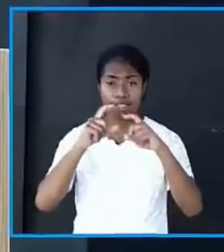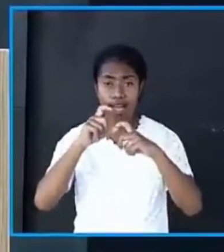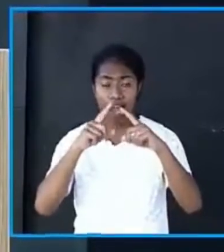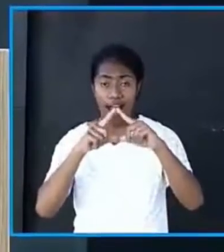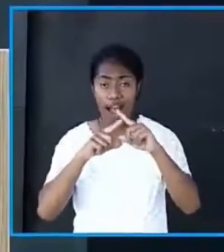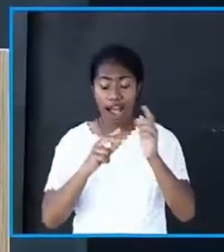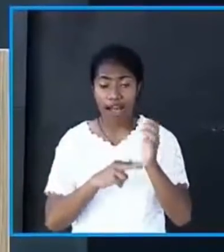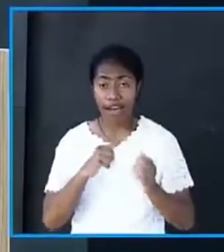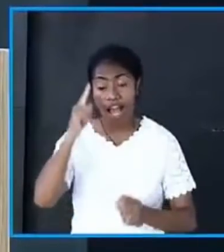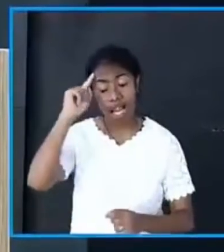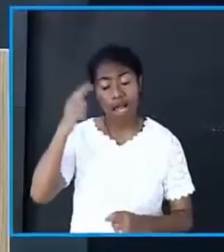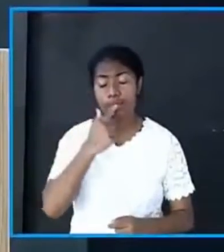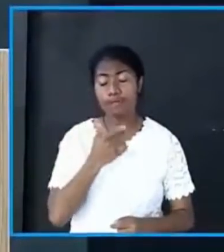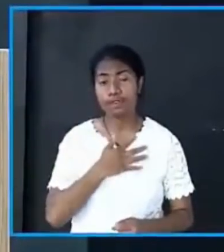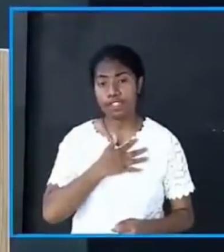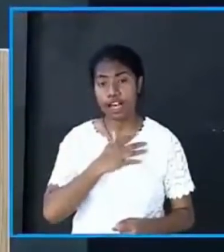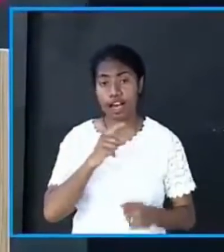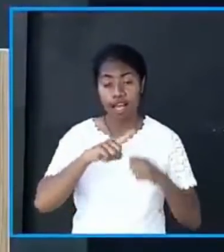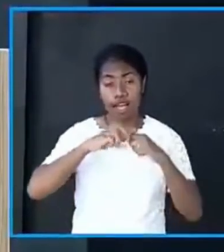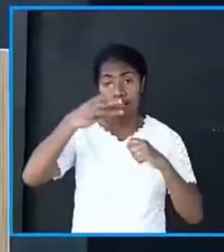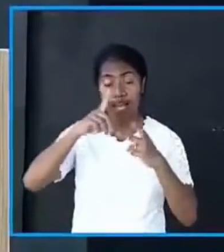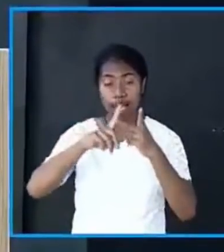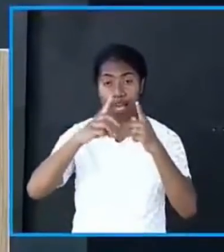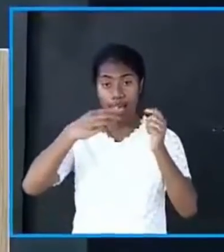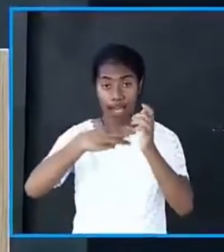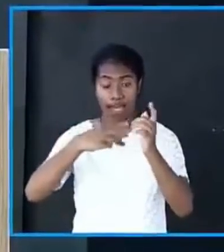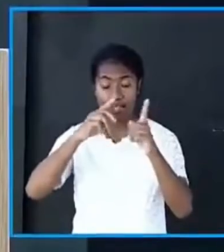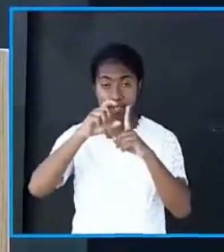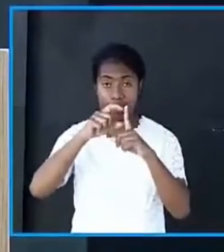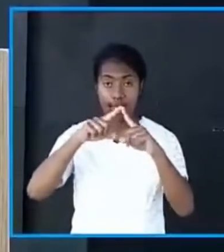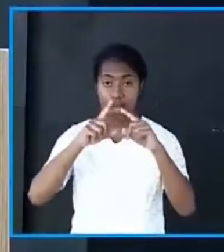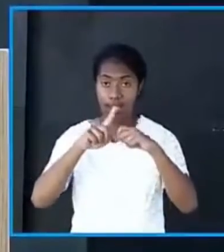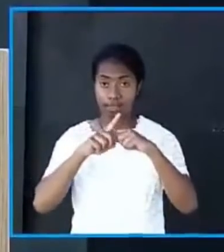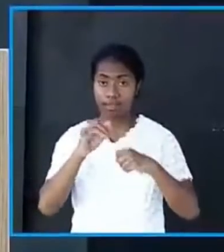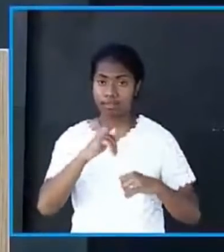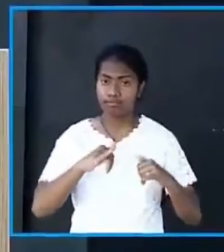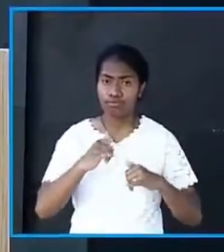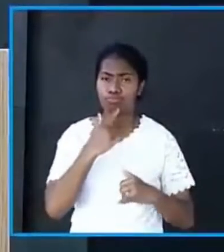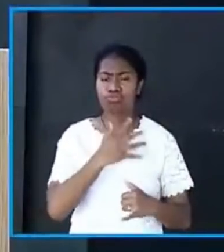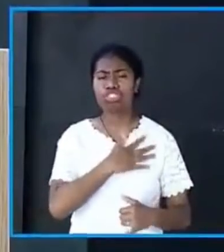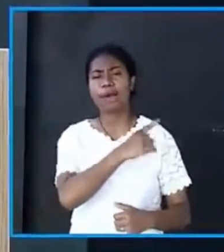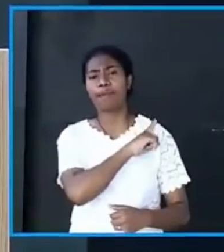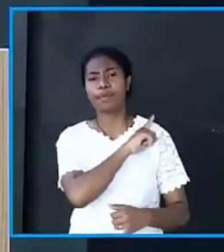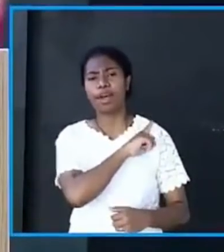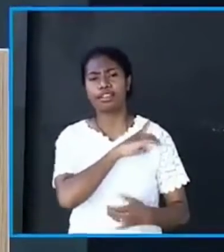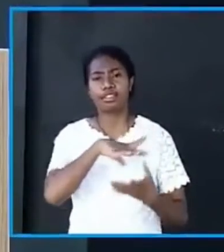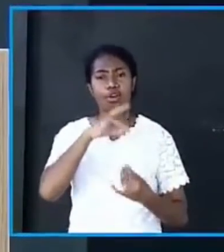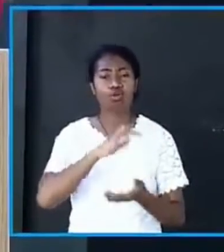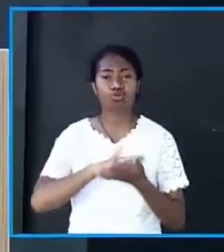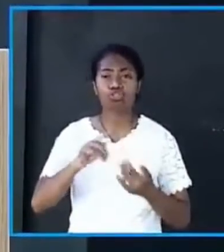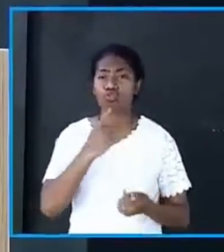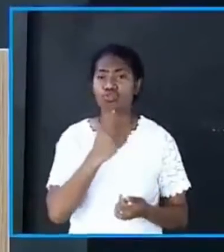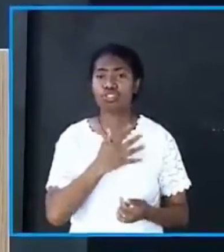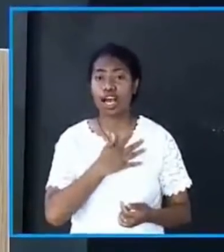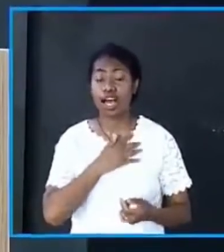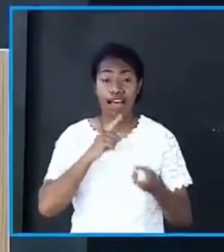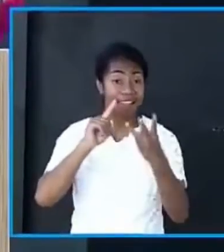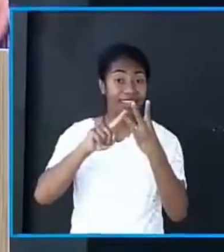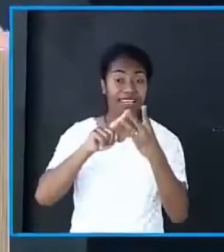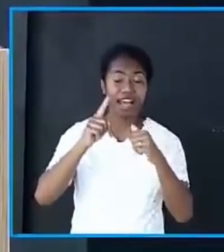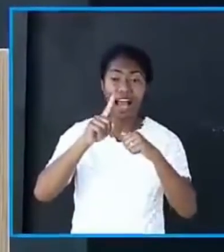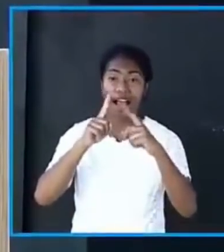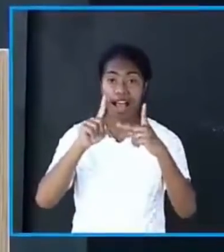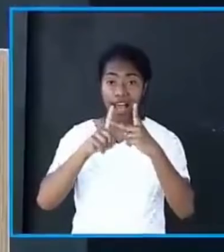Hai maka Allah itu ada pribadi Roh Kudus punya pikiran punya perasaan punya kehendak maka Roh Kudus